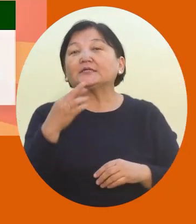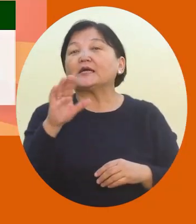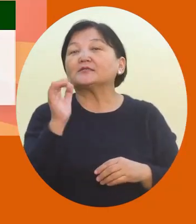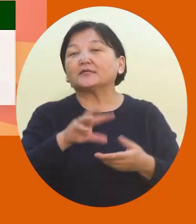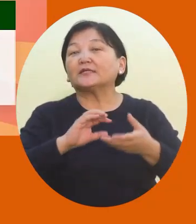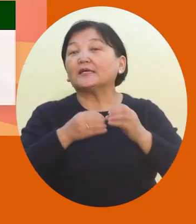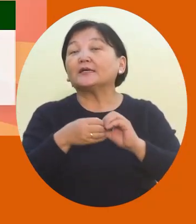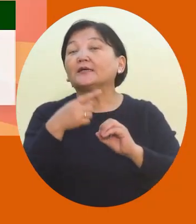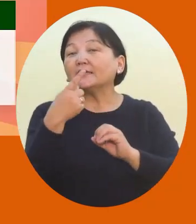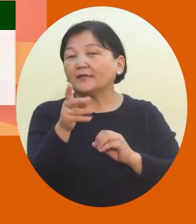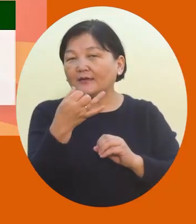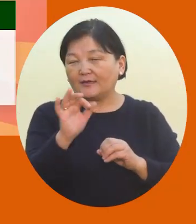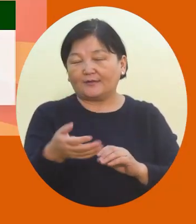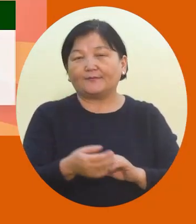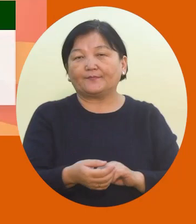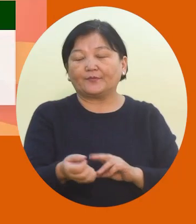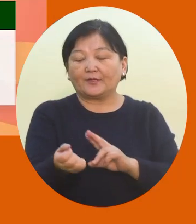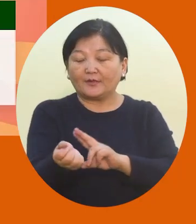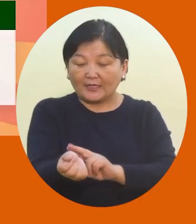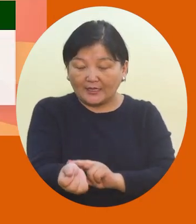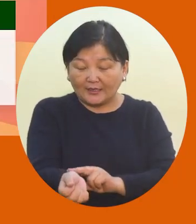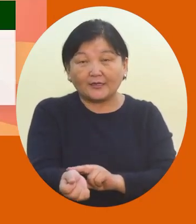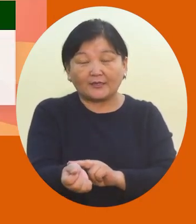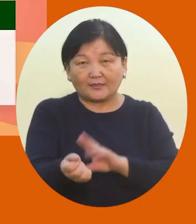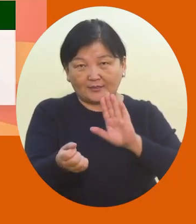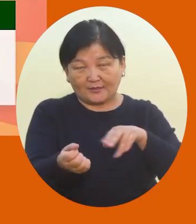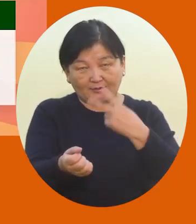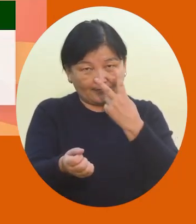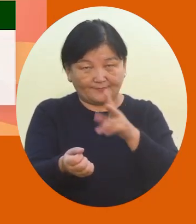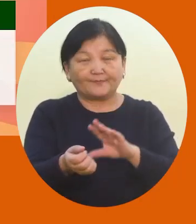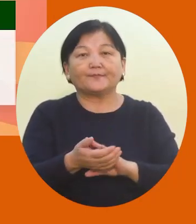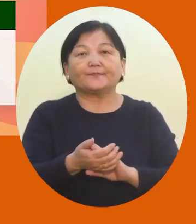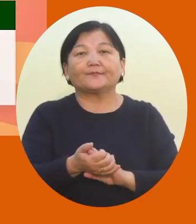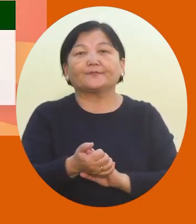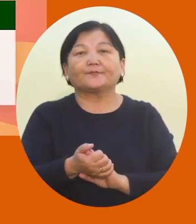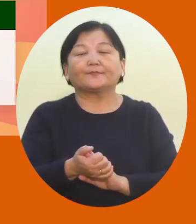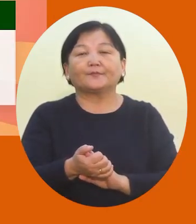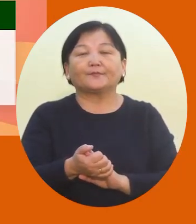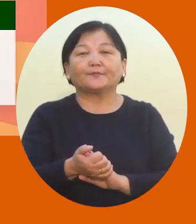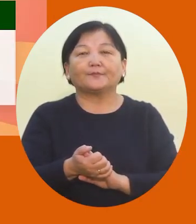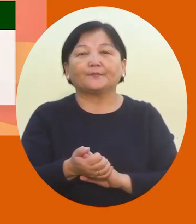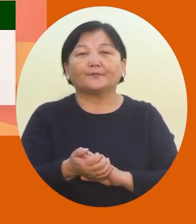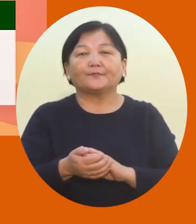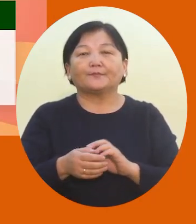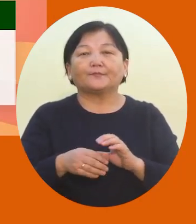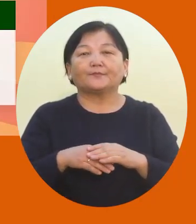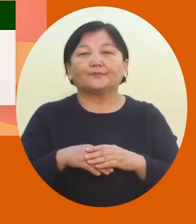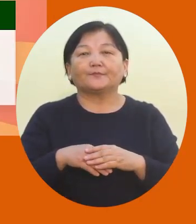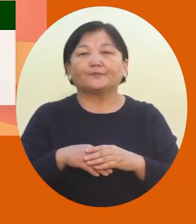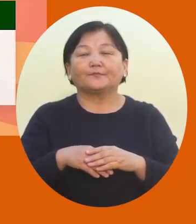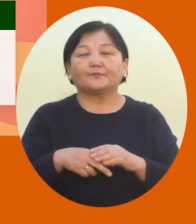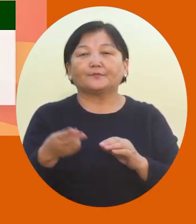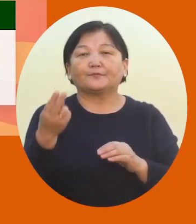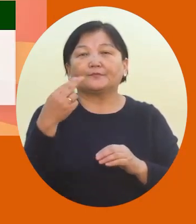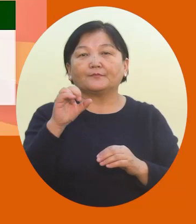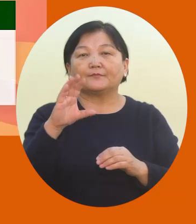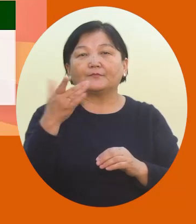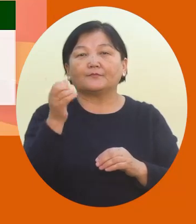7 8 9 10 11 12